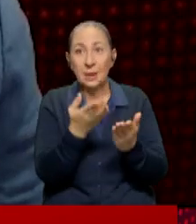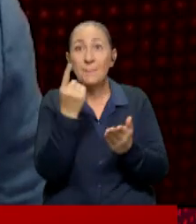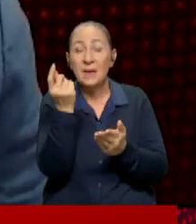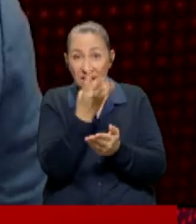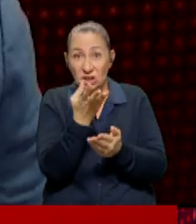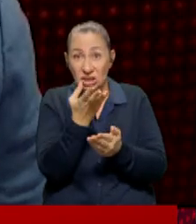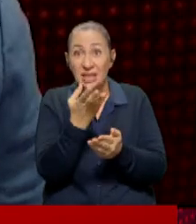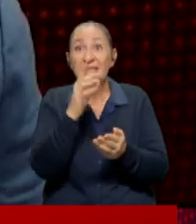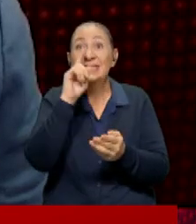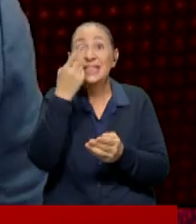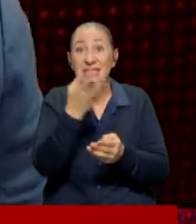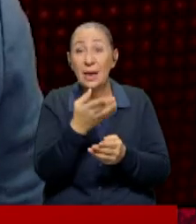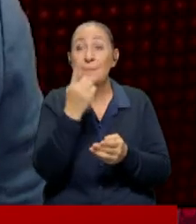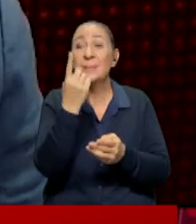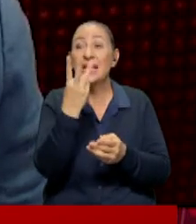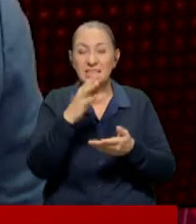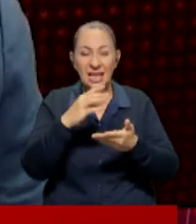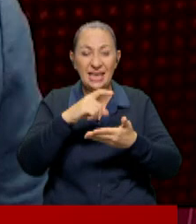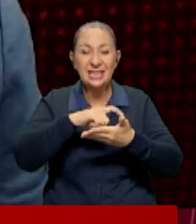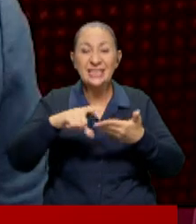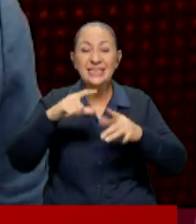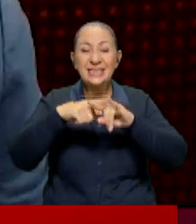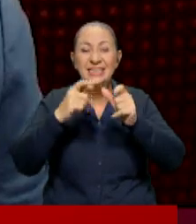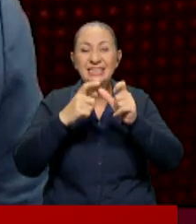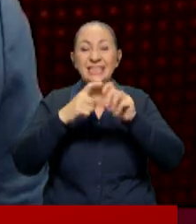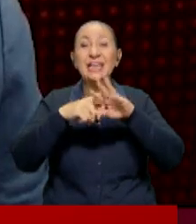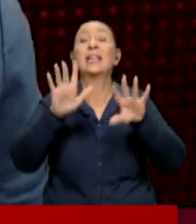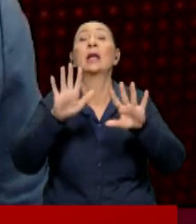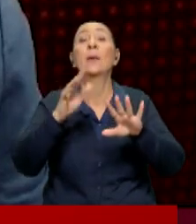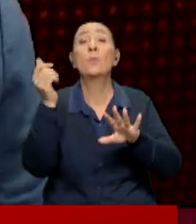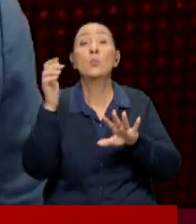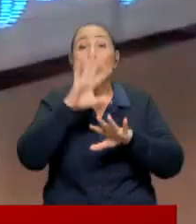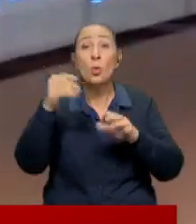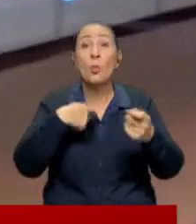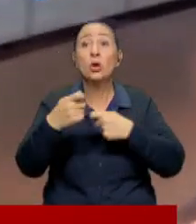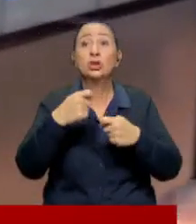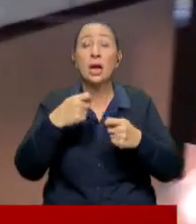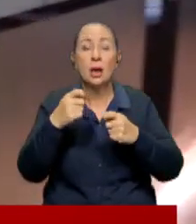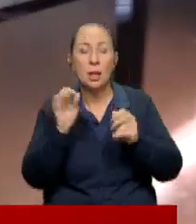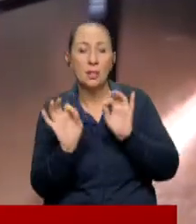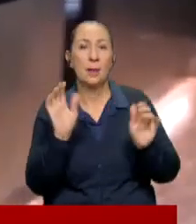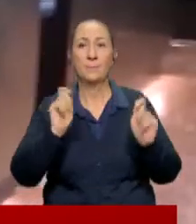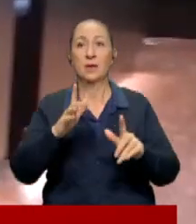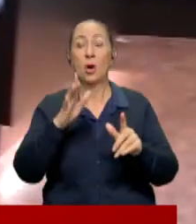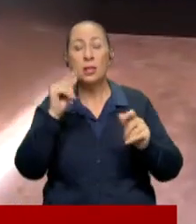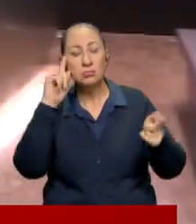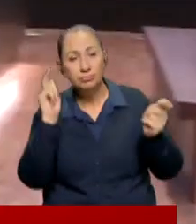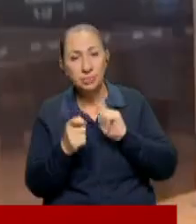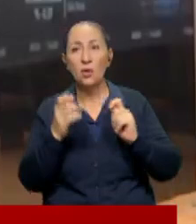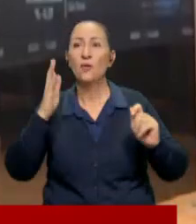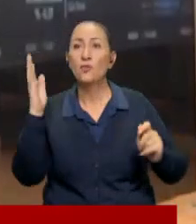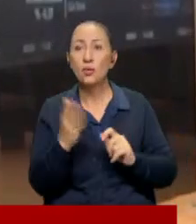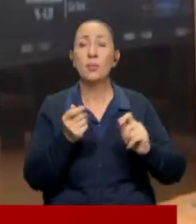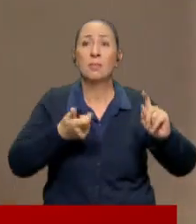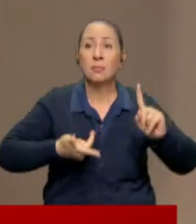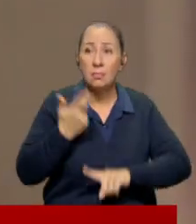birkaç kişi sadece birkaç hisseyi değil bütün borsayı manipüle etmiştir. Muhalefetin skandal, manipülasyon ve vurgun